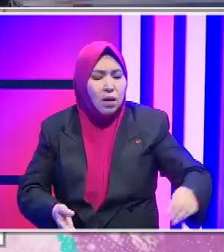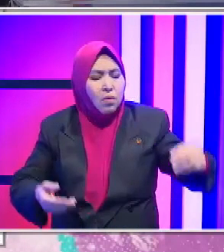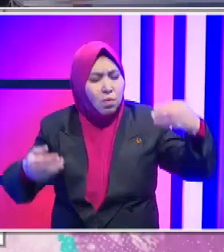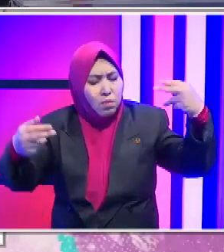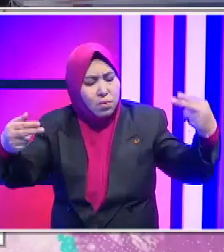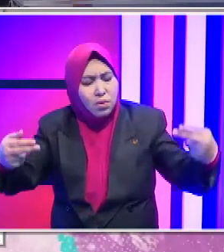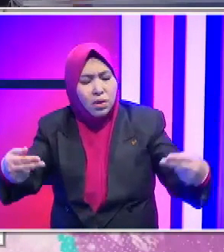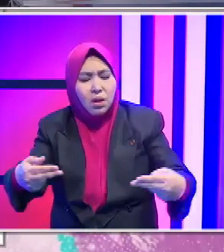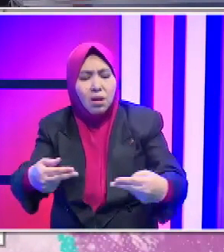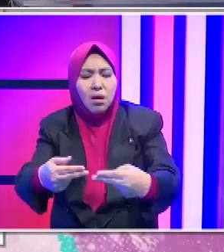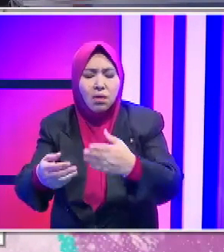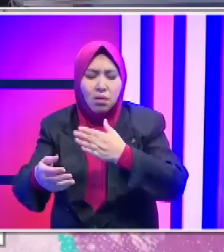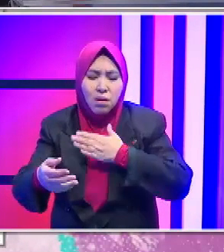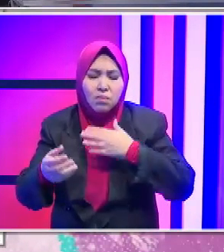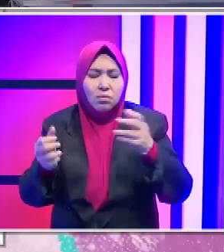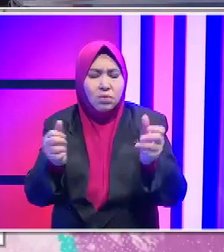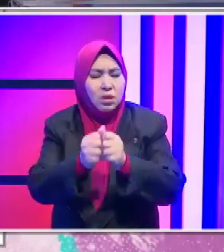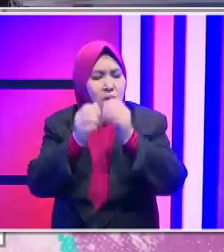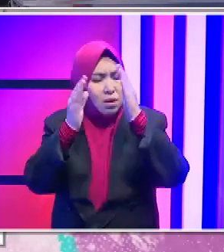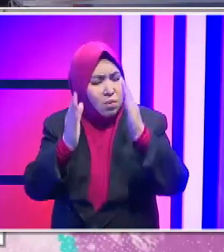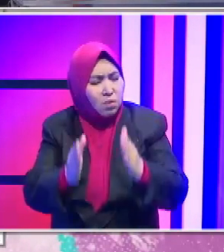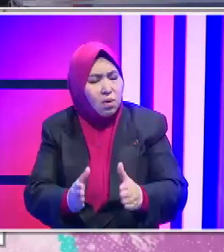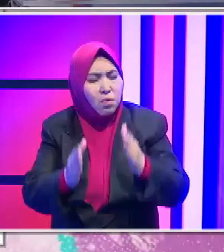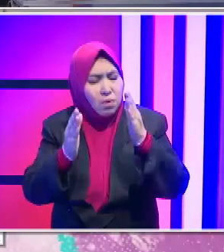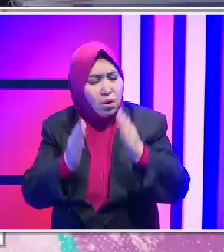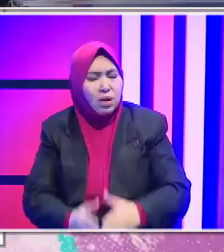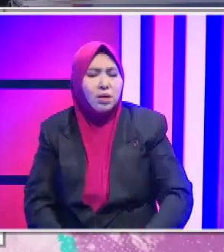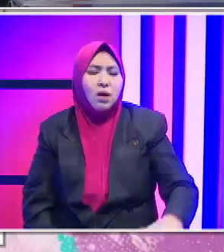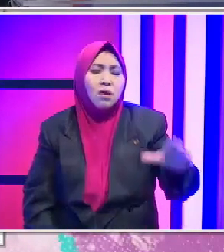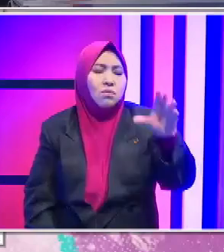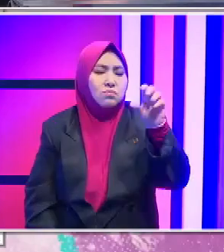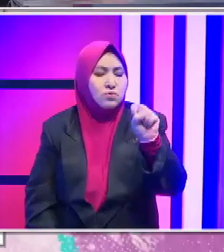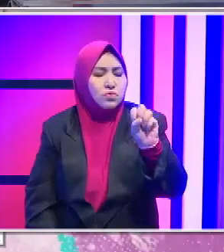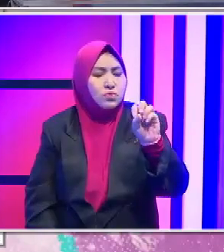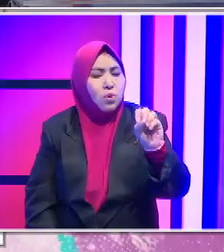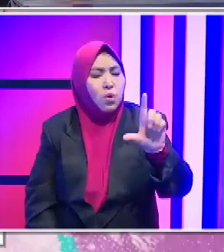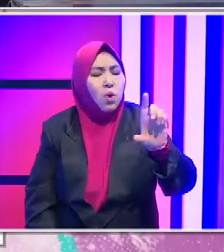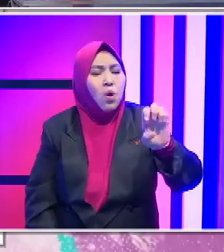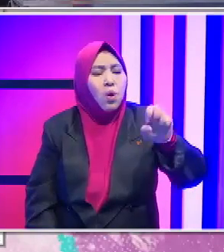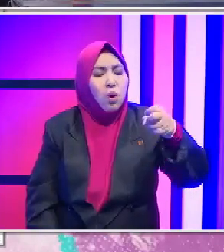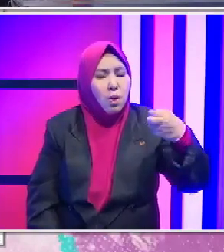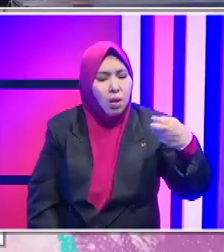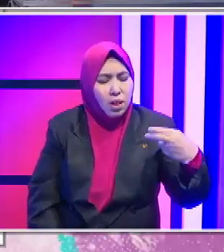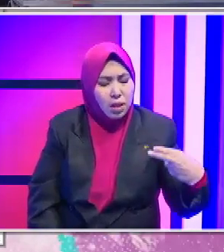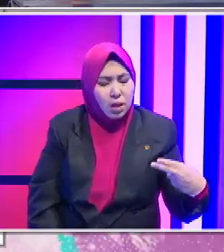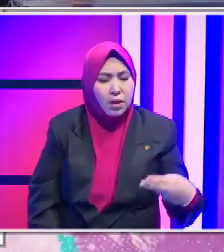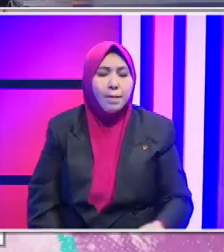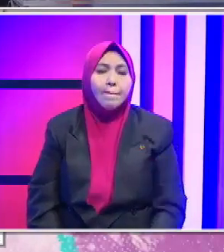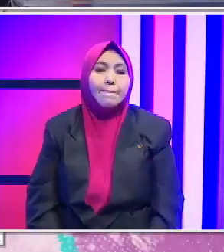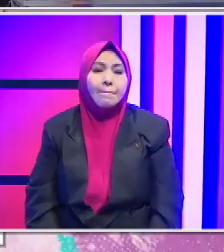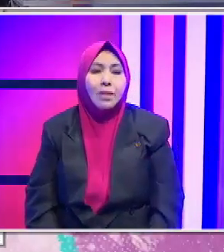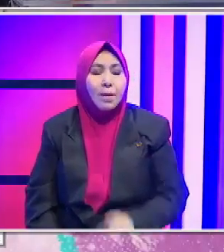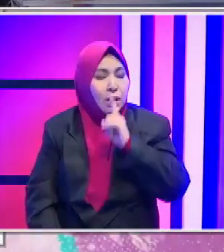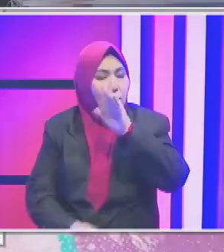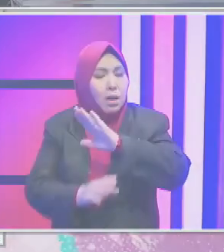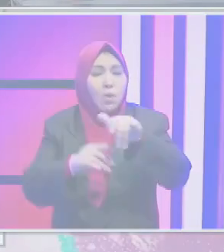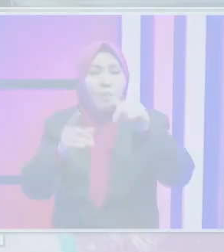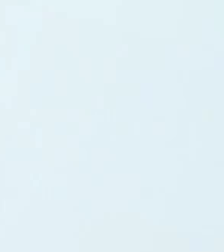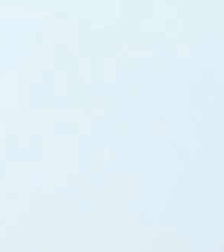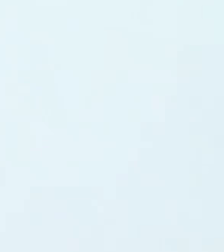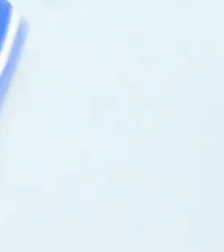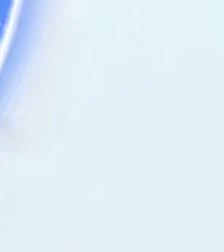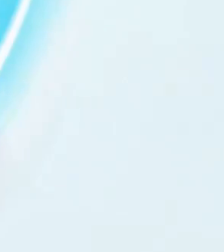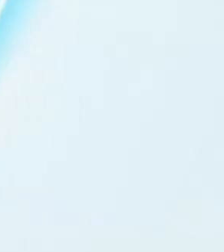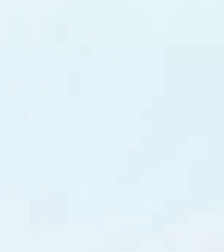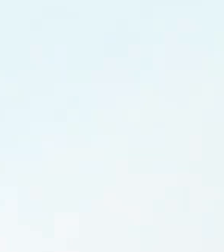وألحقني بالصالحين صدق الله العظيم.